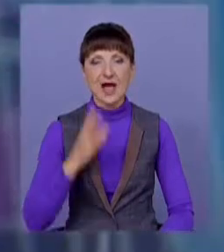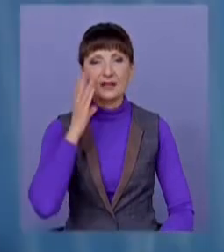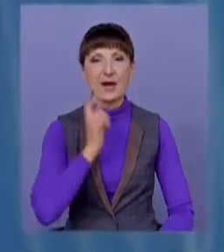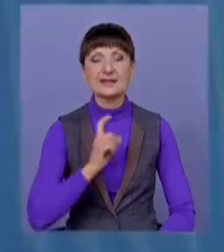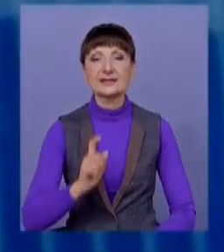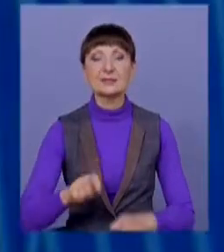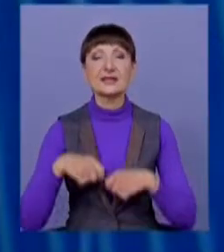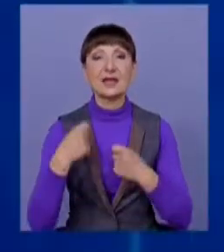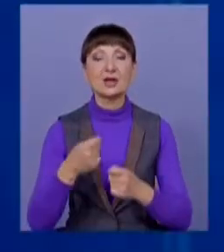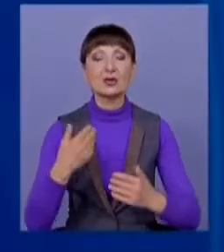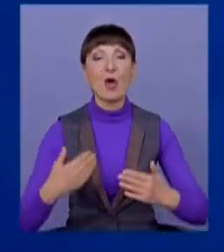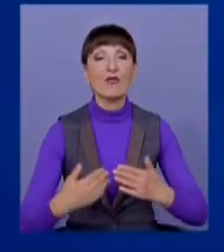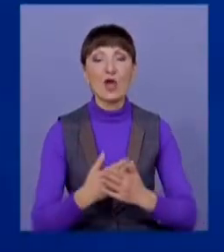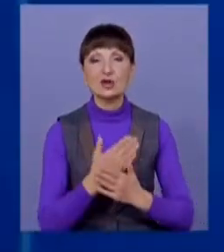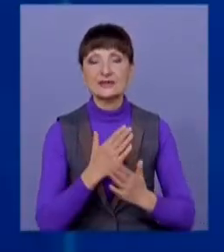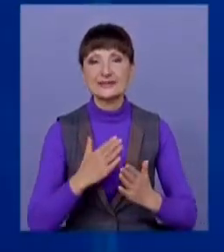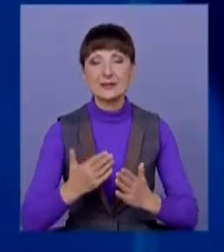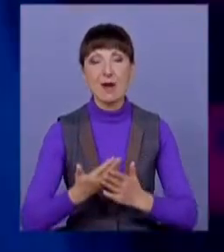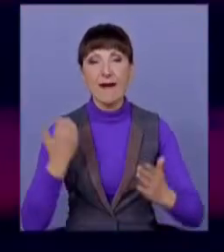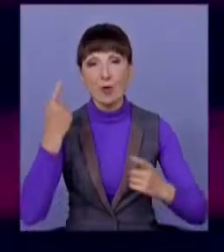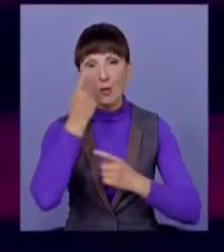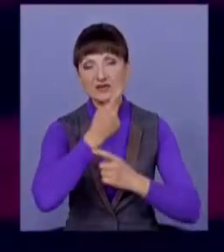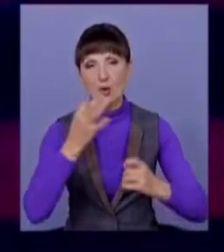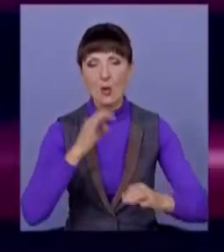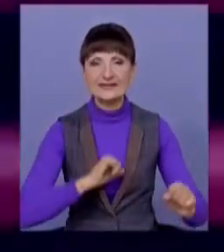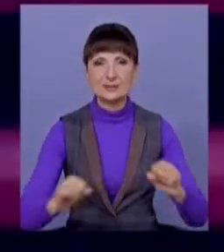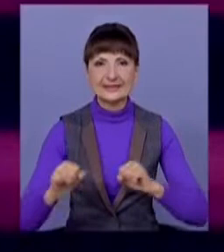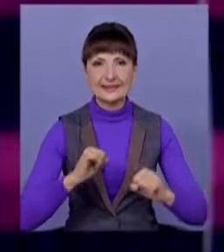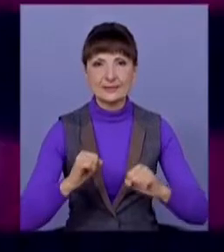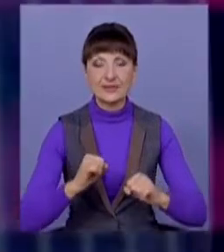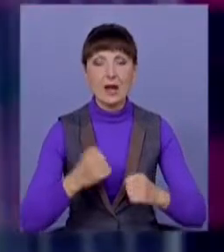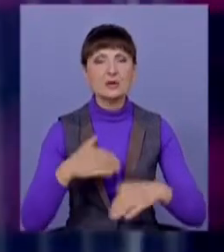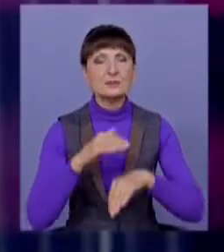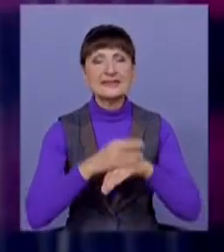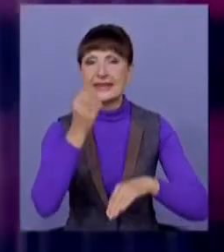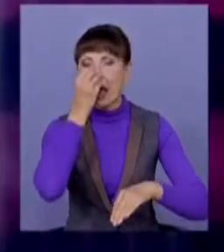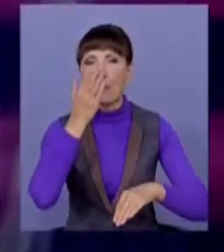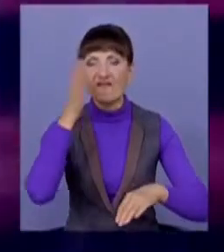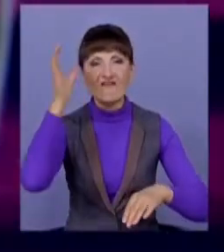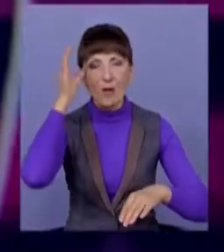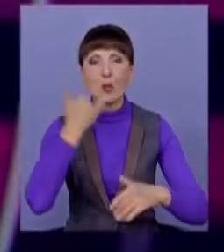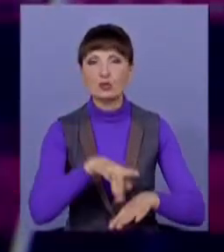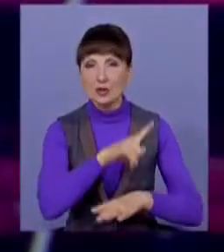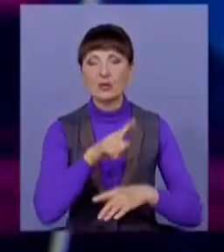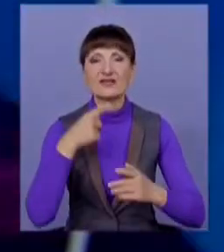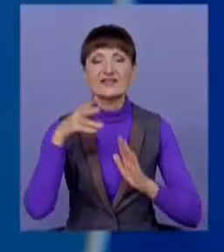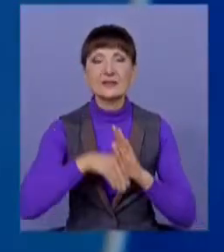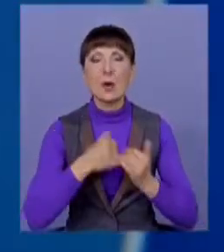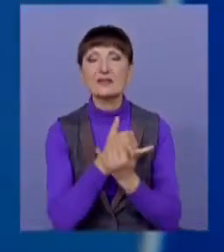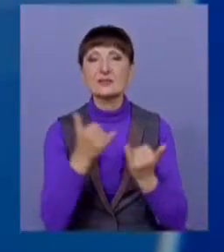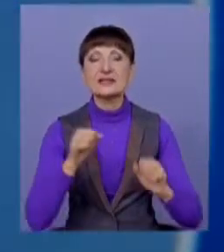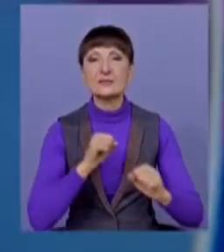Алматинцам передадут новейшие системы раннего оповещения о землетрясении. Признанный японский эксперт в сфере обеспечения